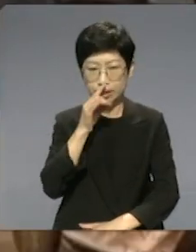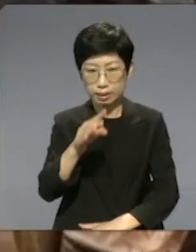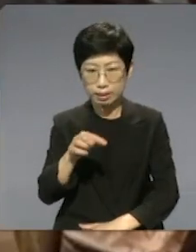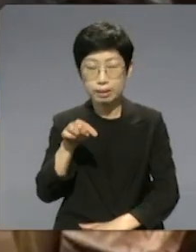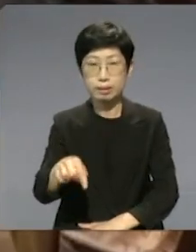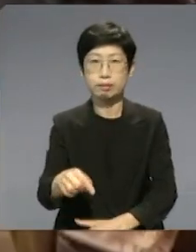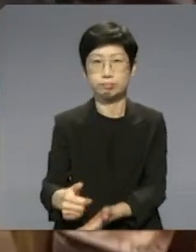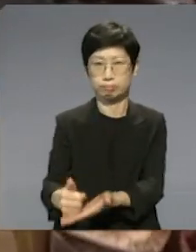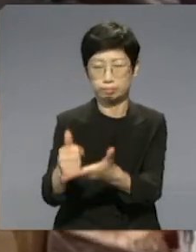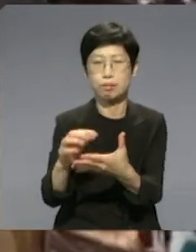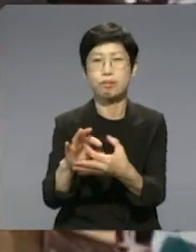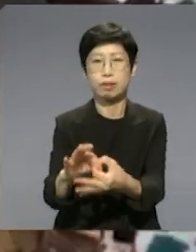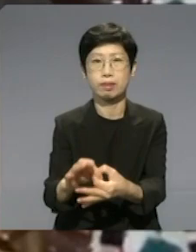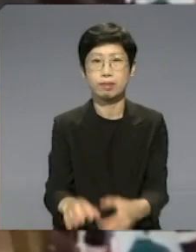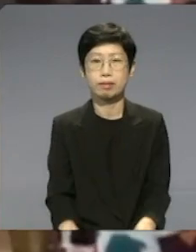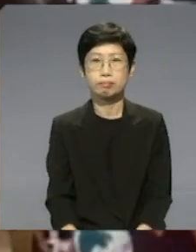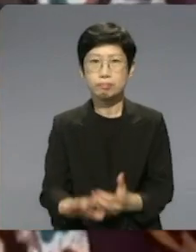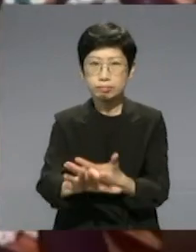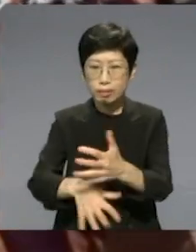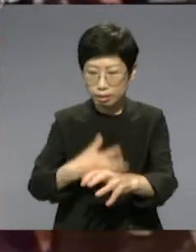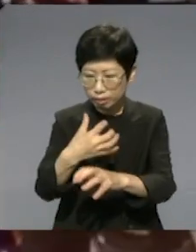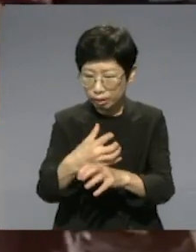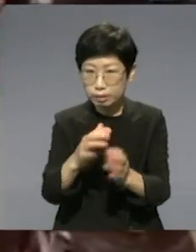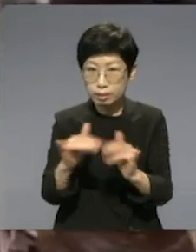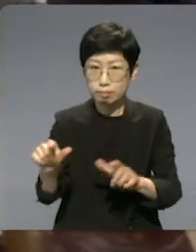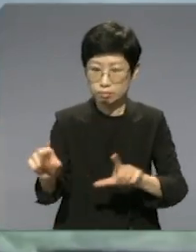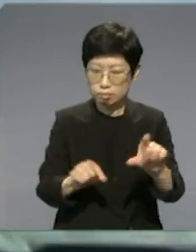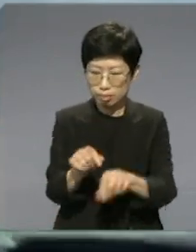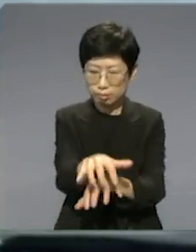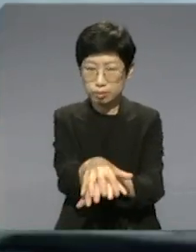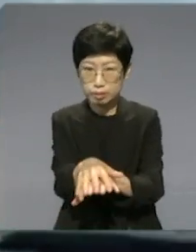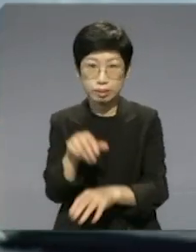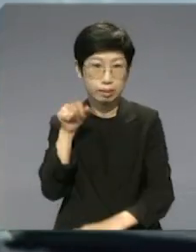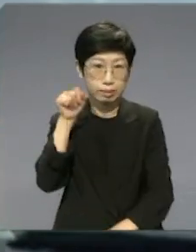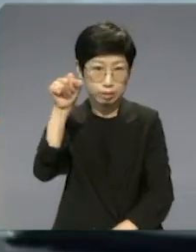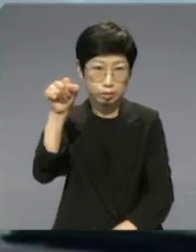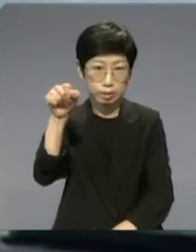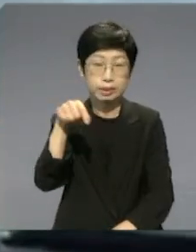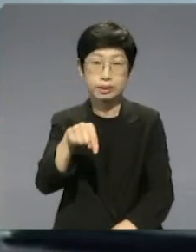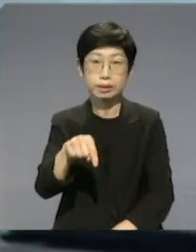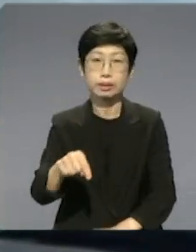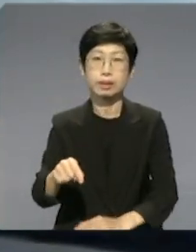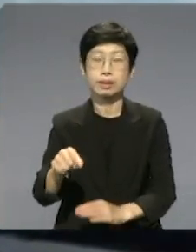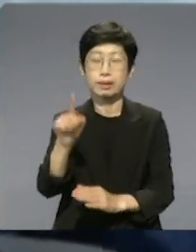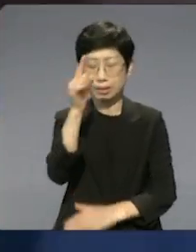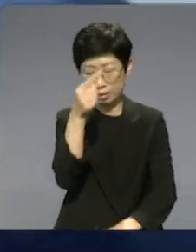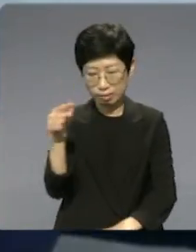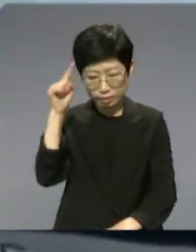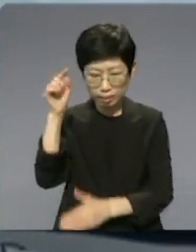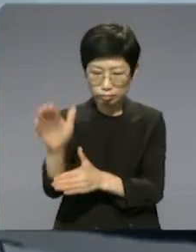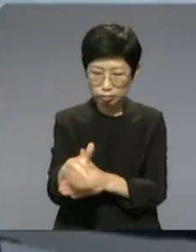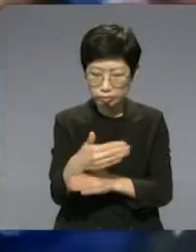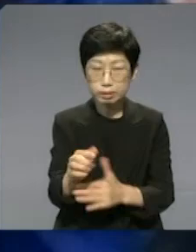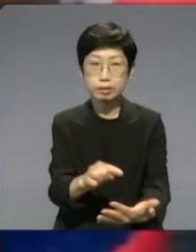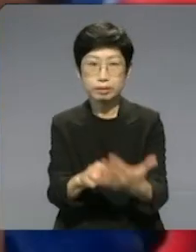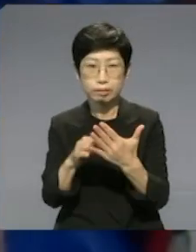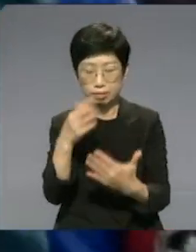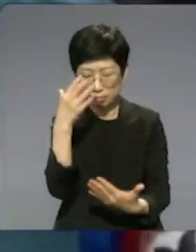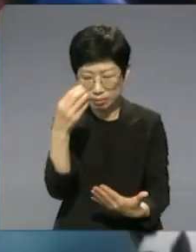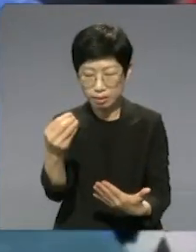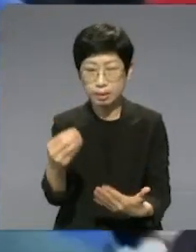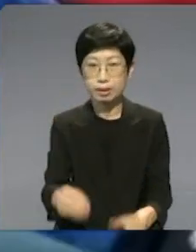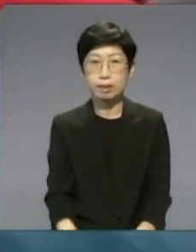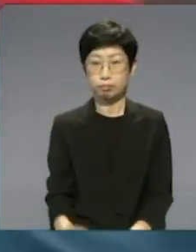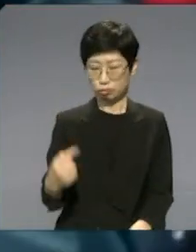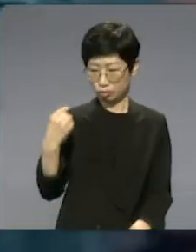programme. 그런데 쿠데타 세력이 조직한 것으로 보이는 이 시위에 러시아 국기가 등장했습니다. 쿠데타